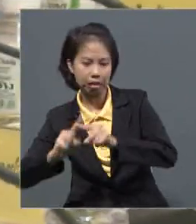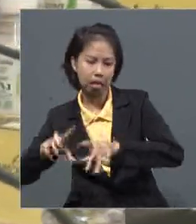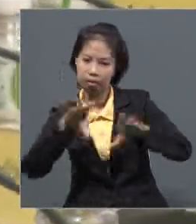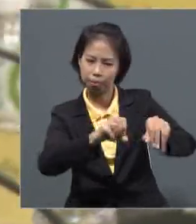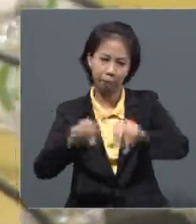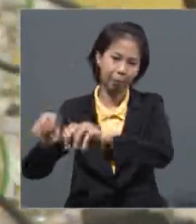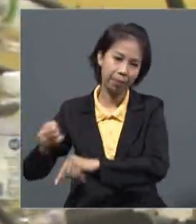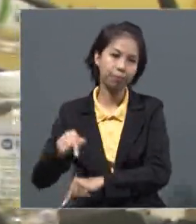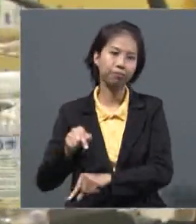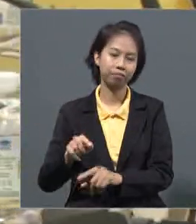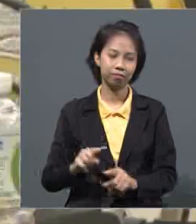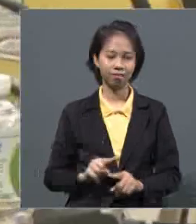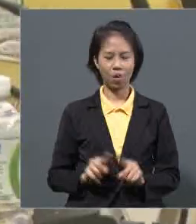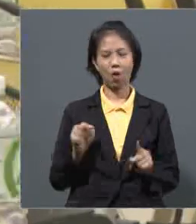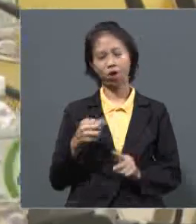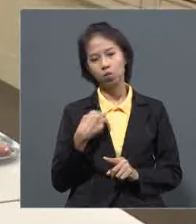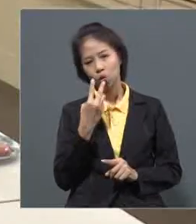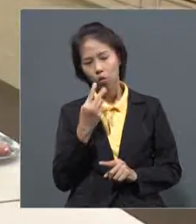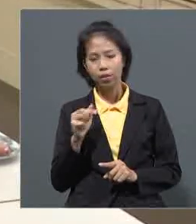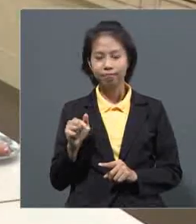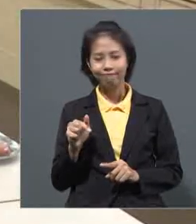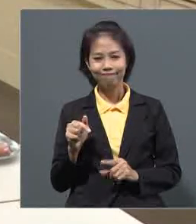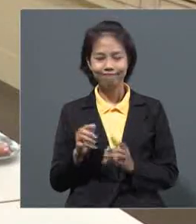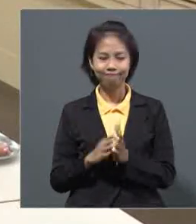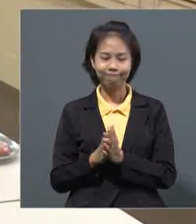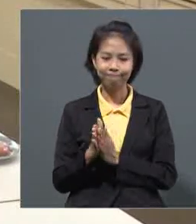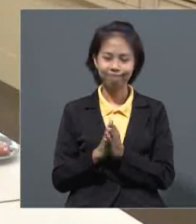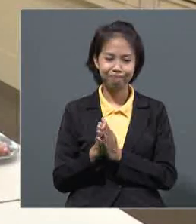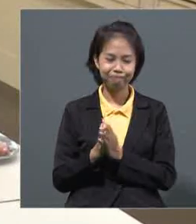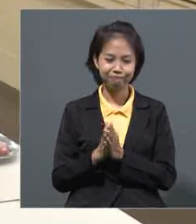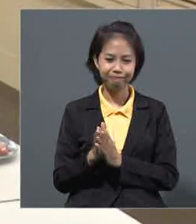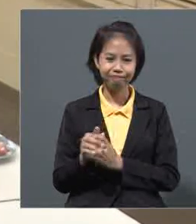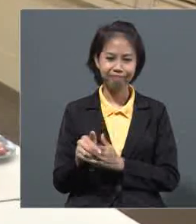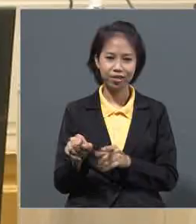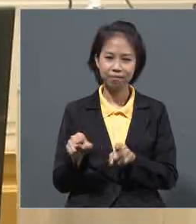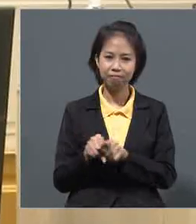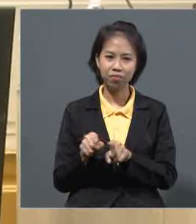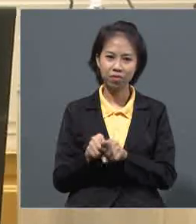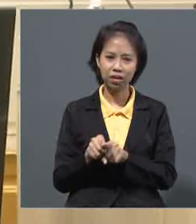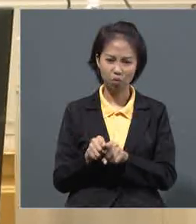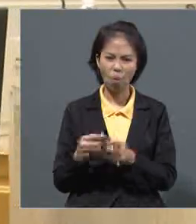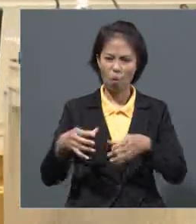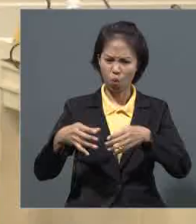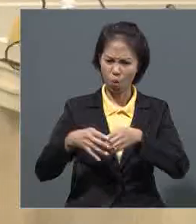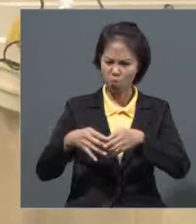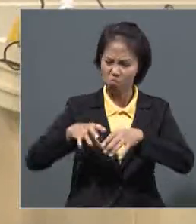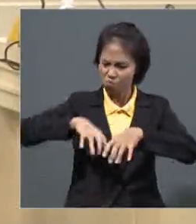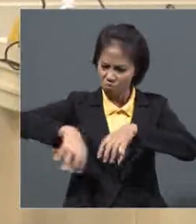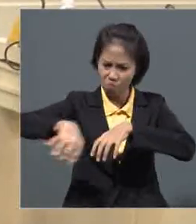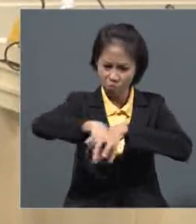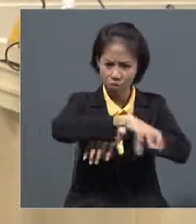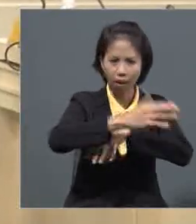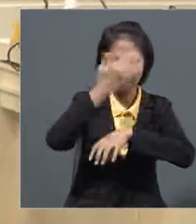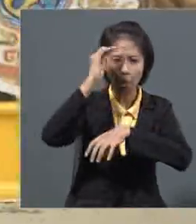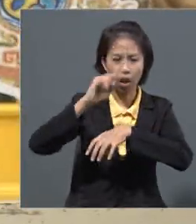ป็นเรื่องที่ค่อนข้างที่จะต้องใช้เรียกว่าคือเครือข่ายกันพอสมควรนะเพราะคุณชาดาก็